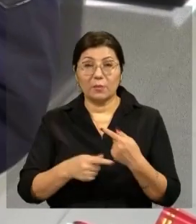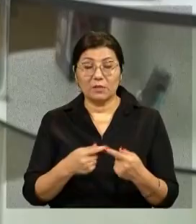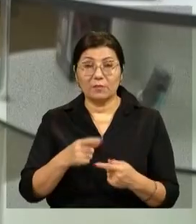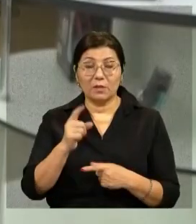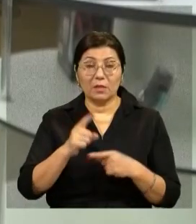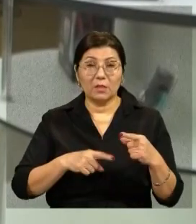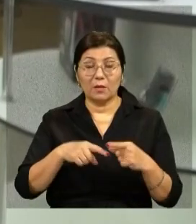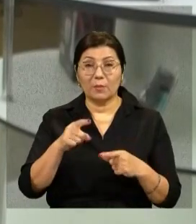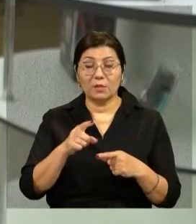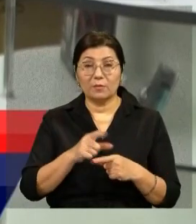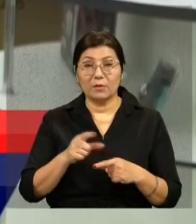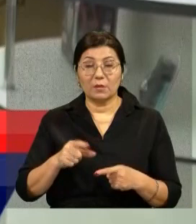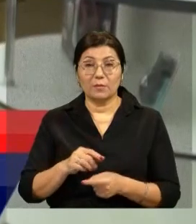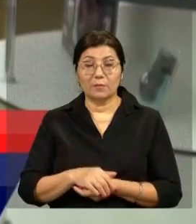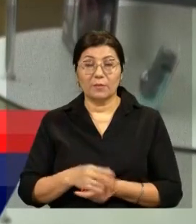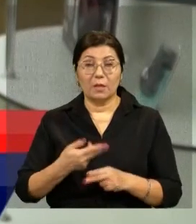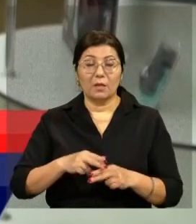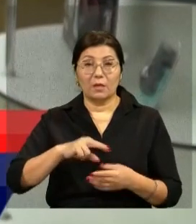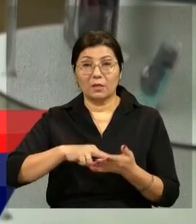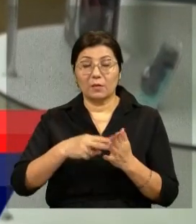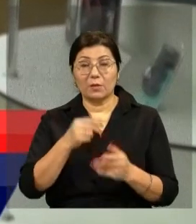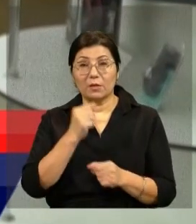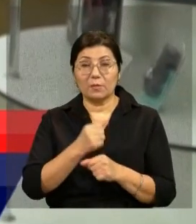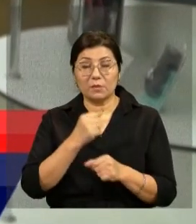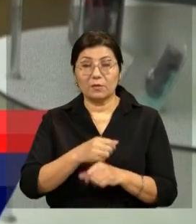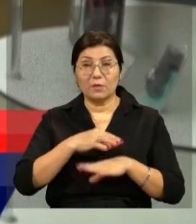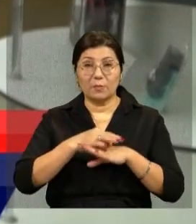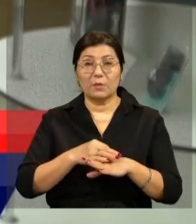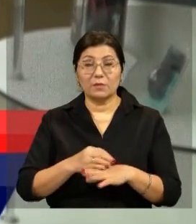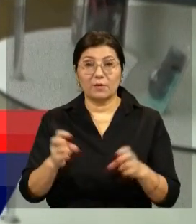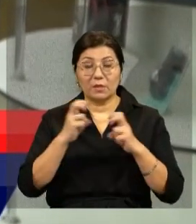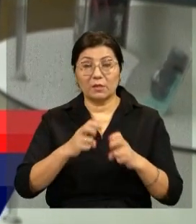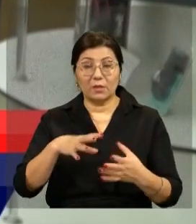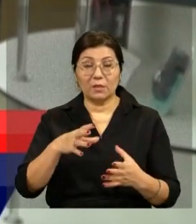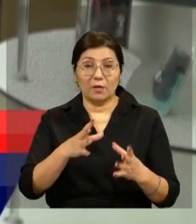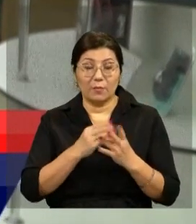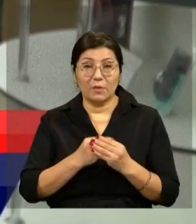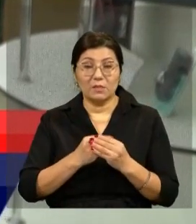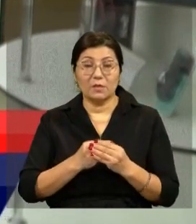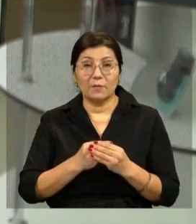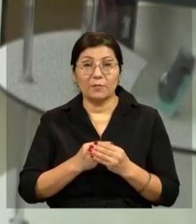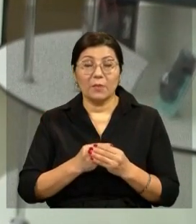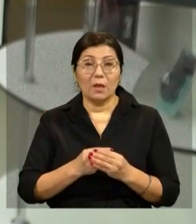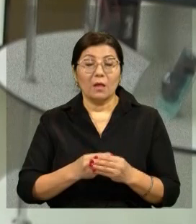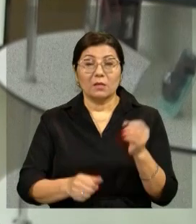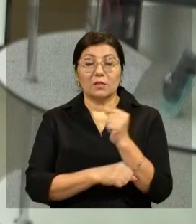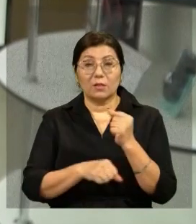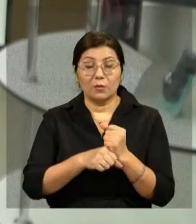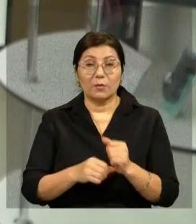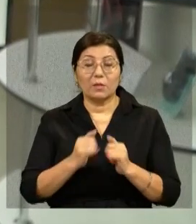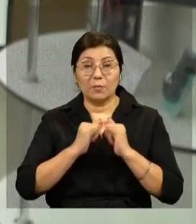потребителем. Это плановая работа. В ее рамках мы проводим рейды совместно с сотрудниками Управления по развитию языков, а также